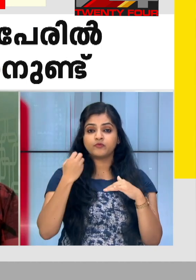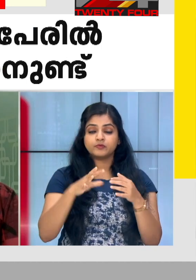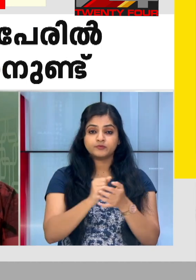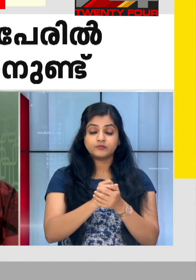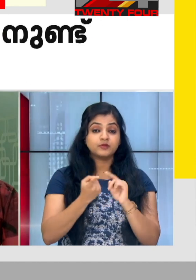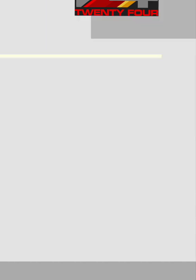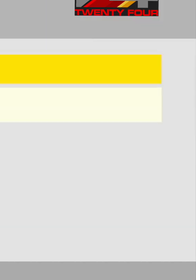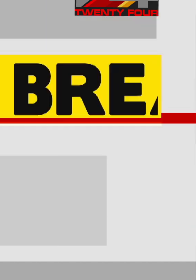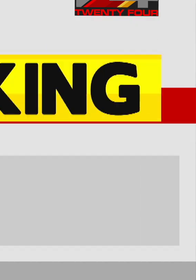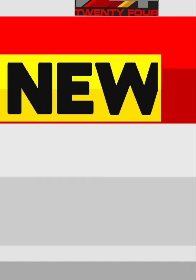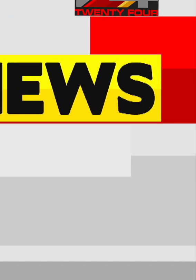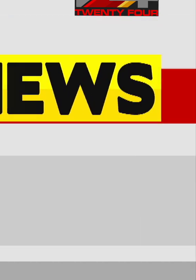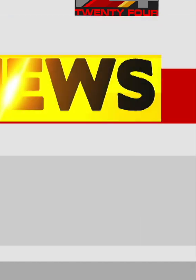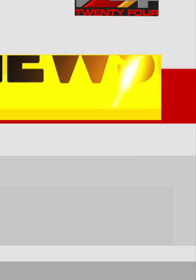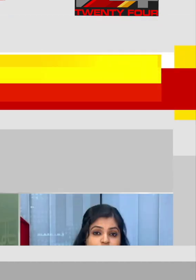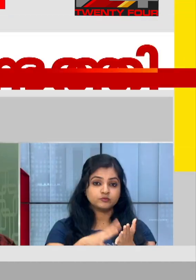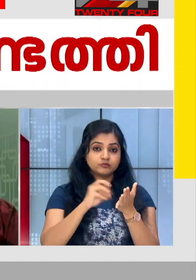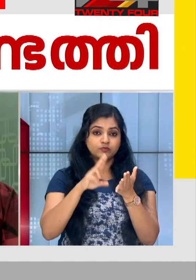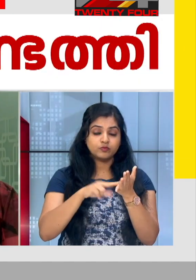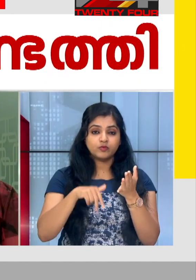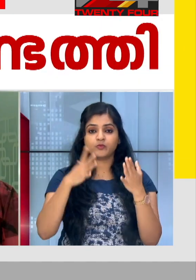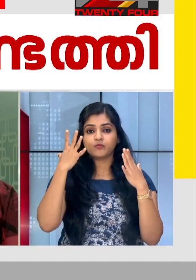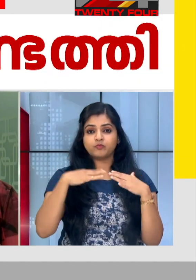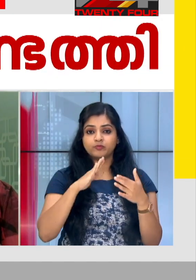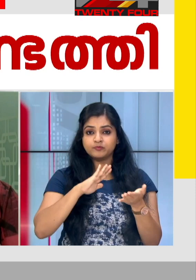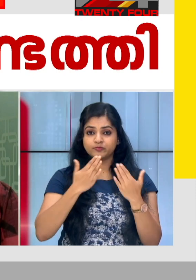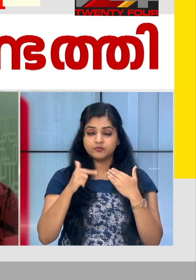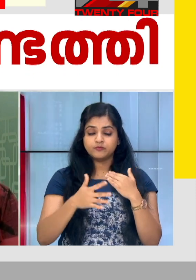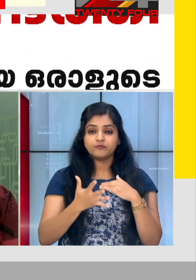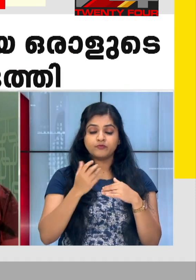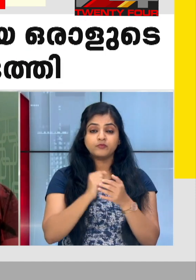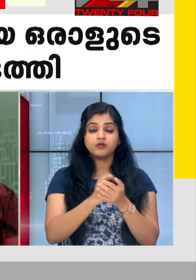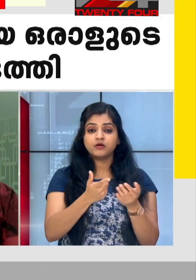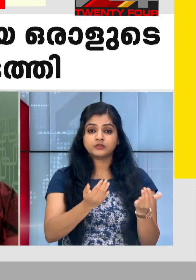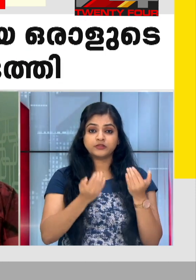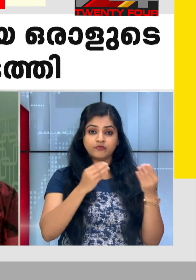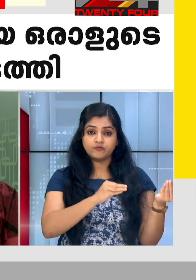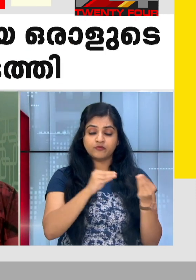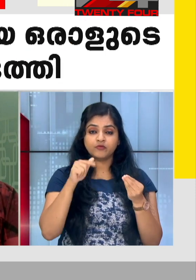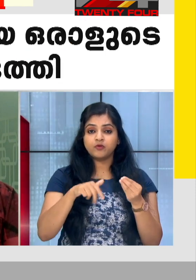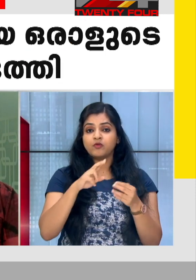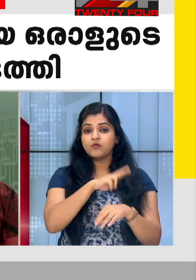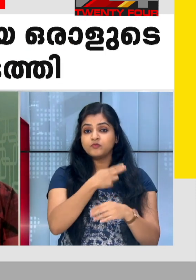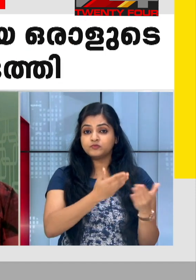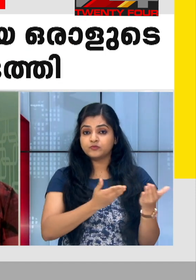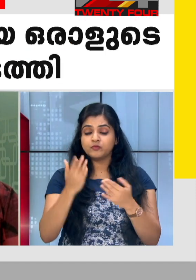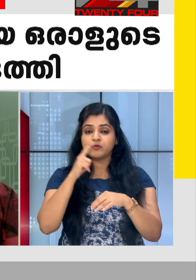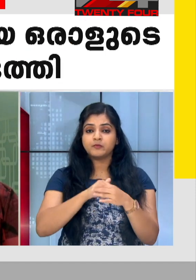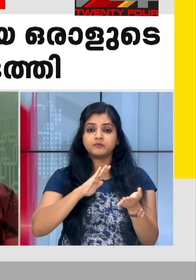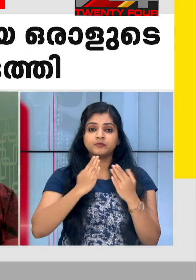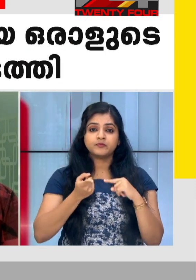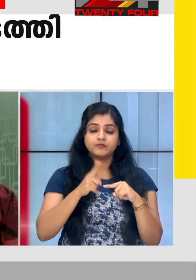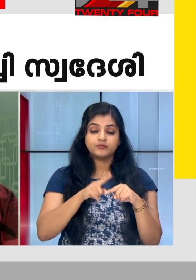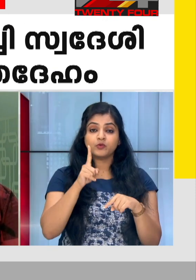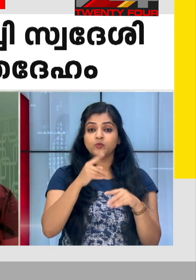എന്നയാൾ ഈ അപകടത്തിൽ മരണപ്പെട്ടിരുന്നു. ഇദ്ദേഹത്തെ രക്ഷിച്ച് ആശുപത്രിയിലേക്ക് കൊണ്ടുപോകുന്നതിനിടെയാണ് മരണം സംഭവിച്ചത്. ഇനി ഒരാളെ കൂടിയാണ്